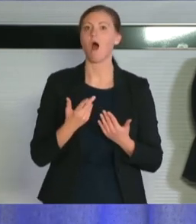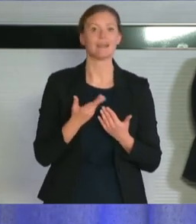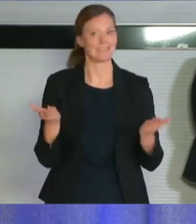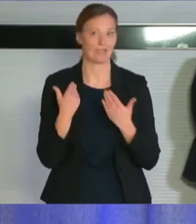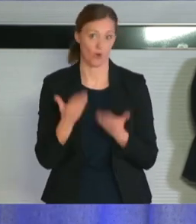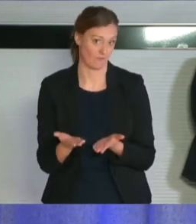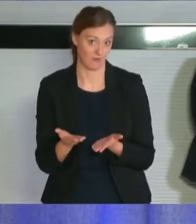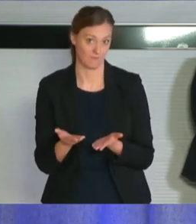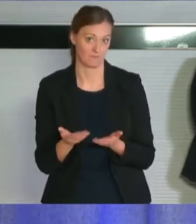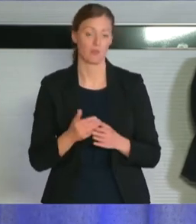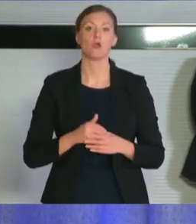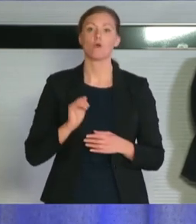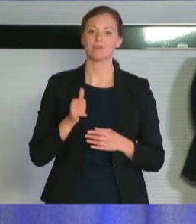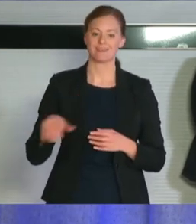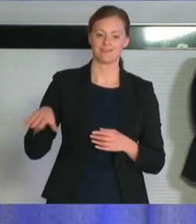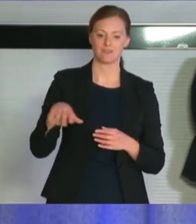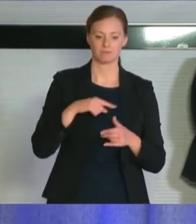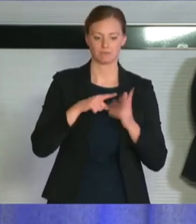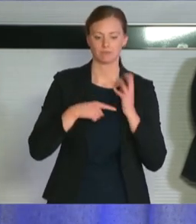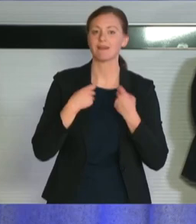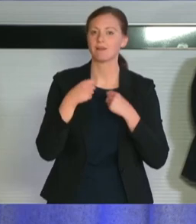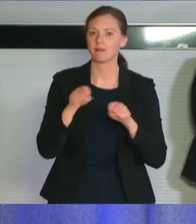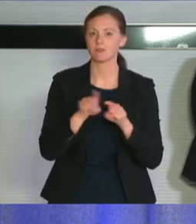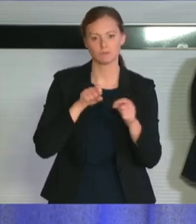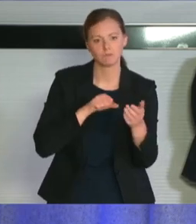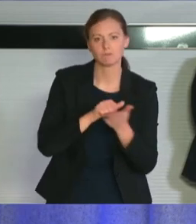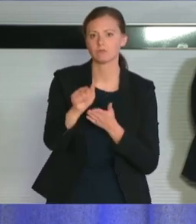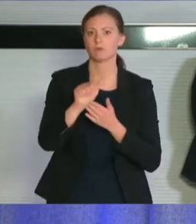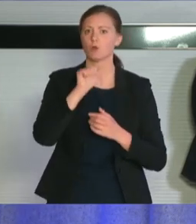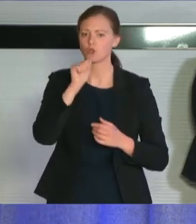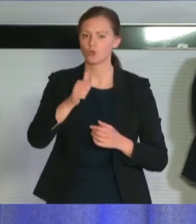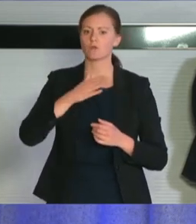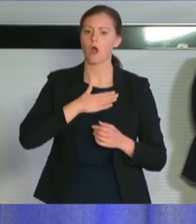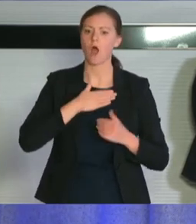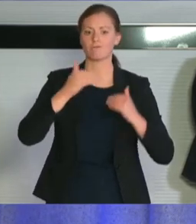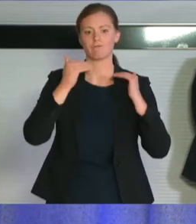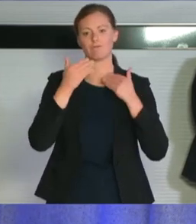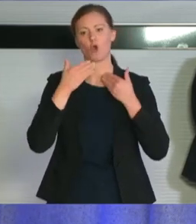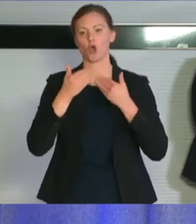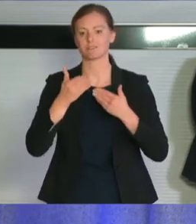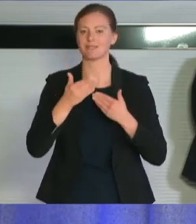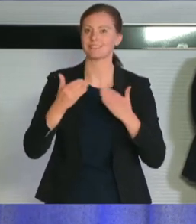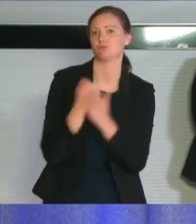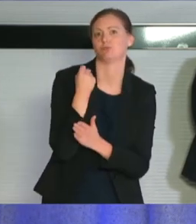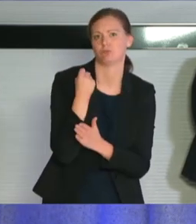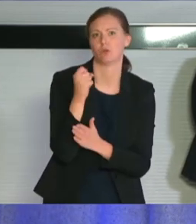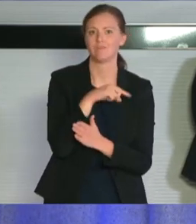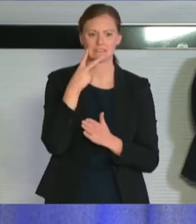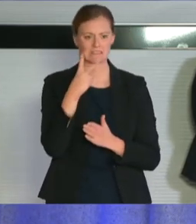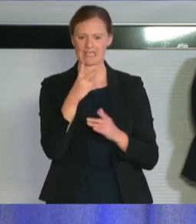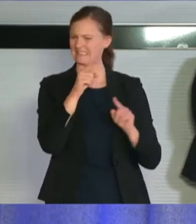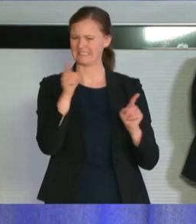det. Fordi alle tiltak som iverksettes må være forholdsmessig. Og det ser vi utslag av at det